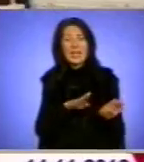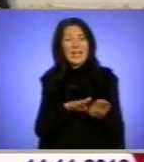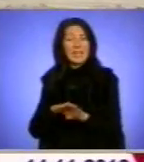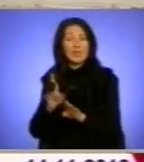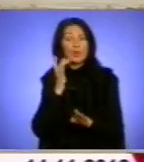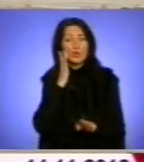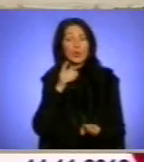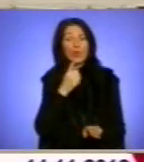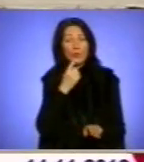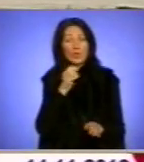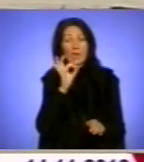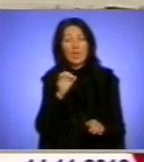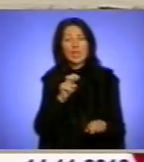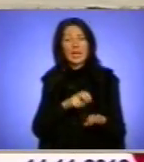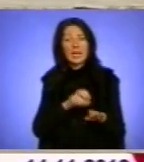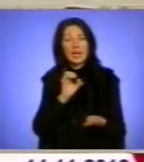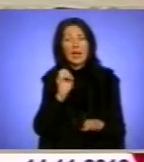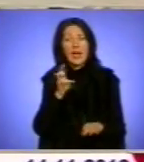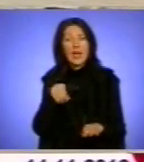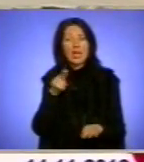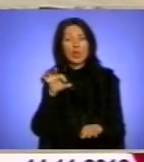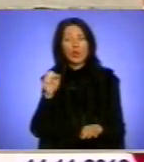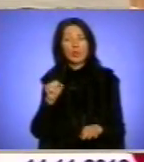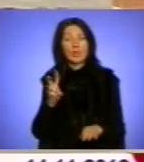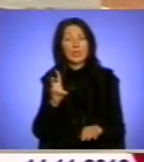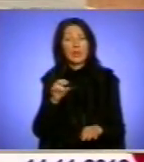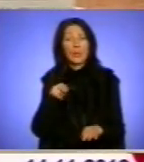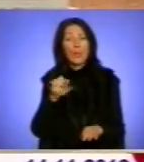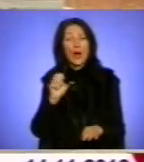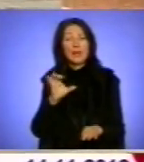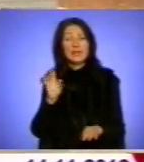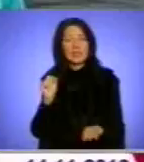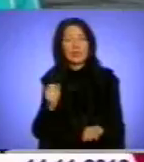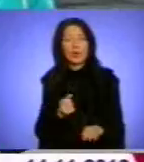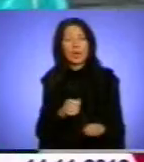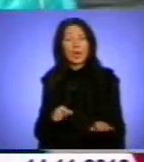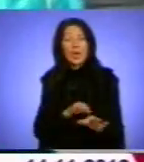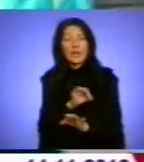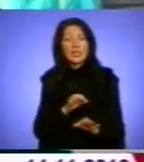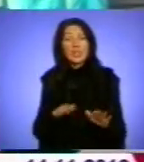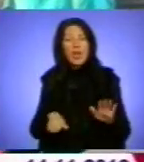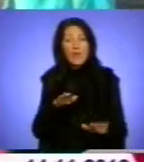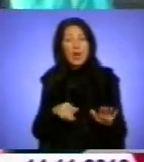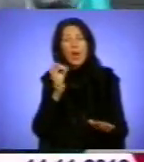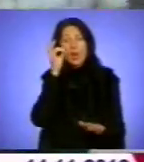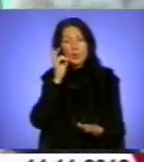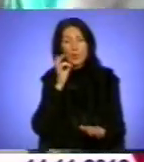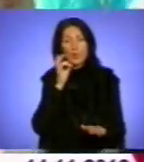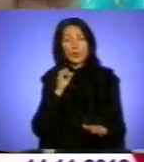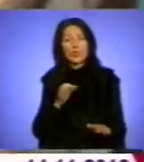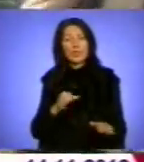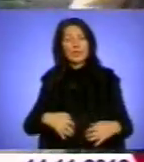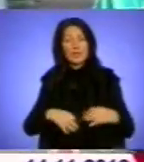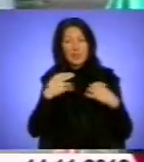каже лікар-ендокринолог Надія Пасєчко. Зайва вага, солодощі, стреси і малорухливий спосіб життя –